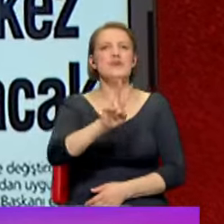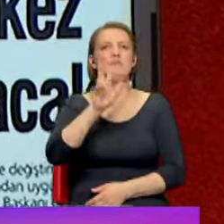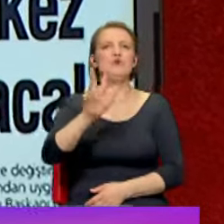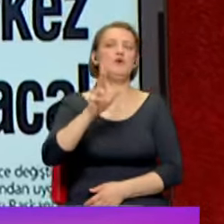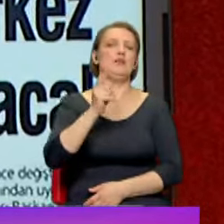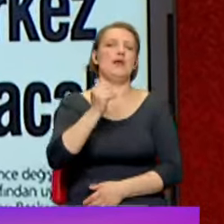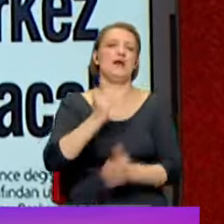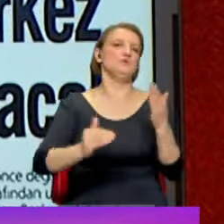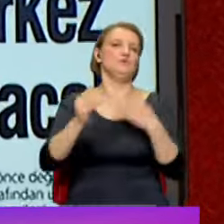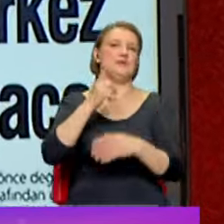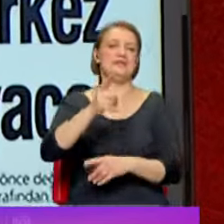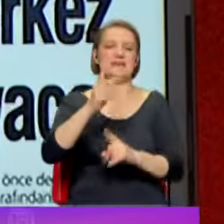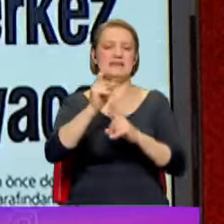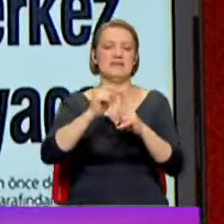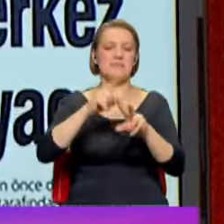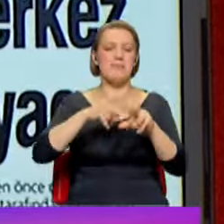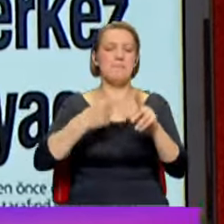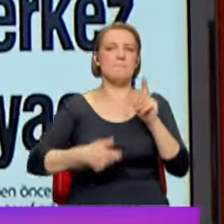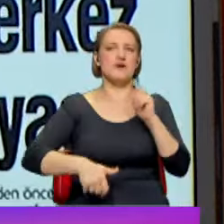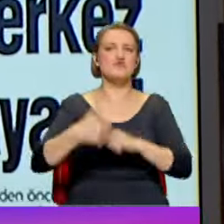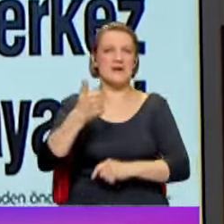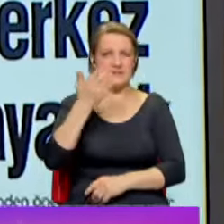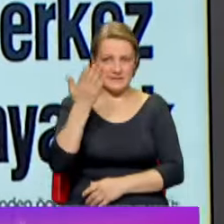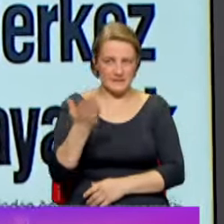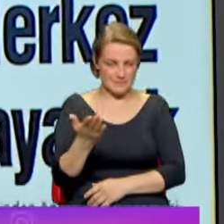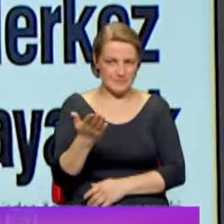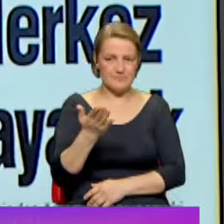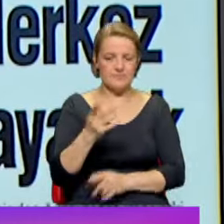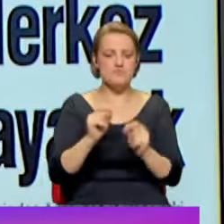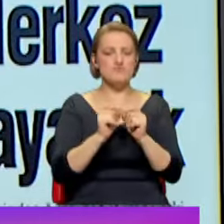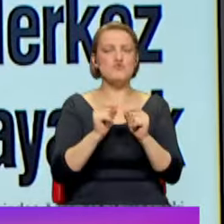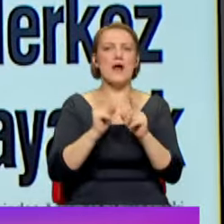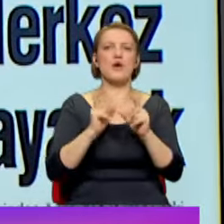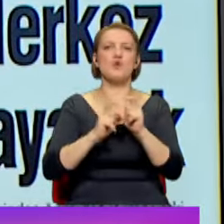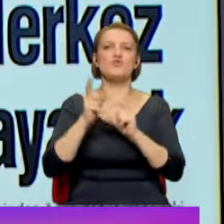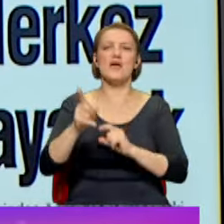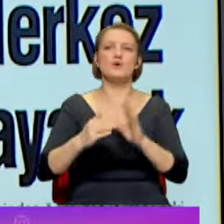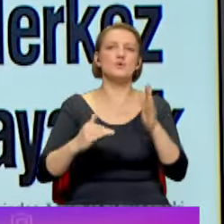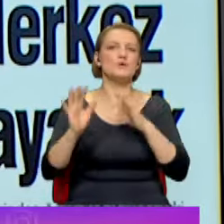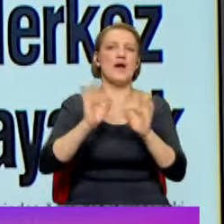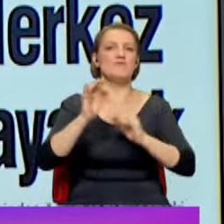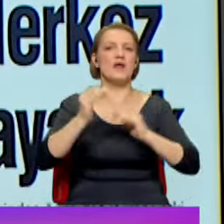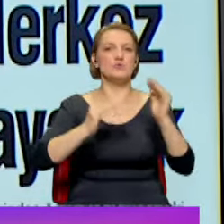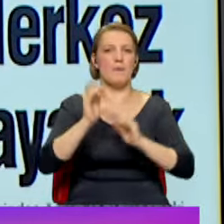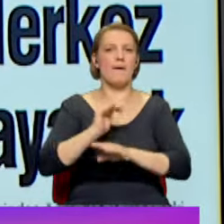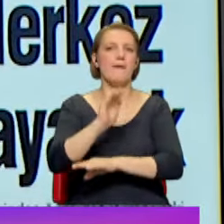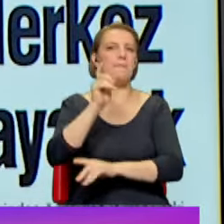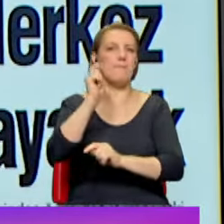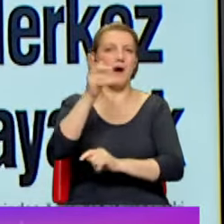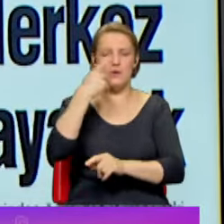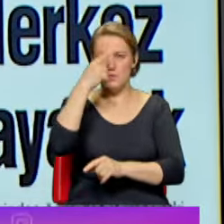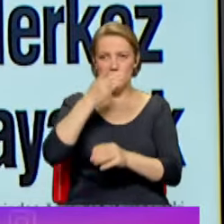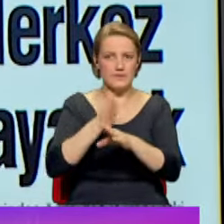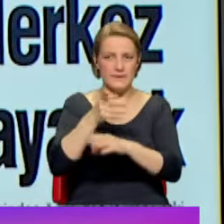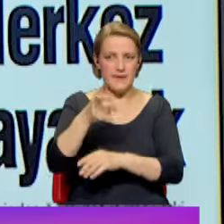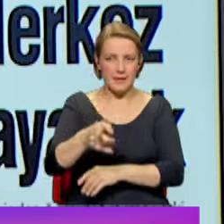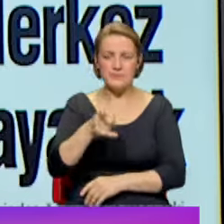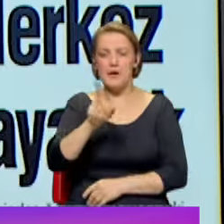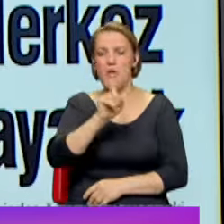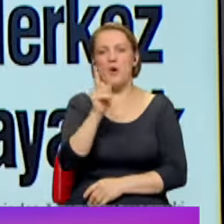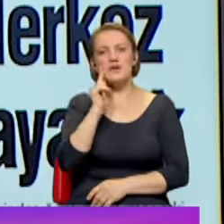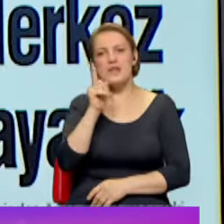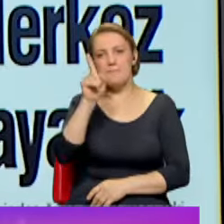61.523 liraya yükseldi. İPA Başkanı, İstanbul Planlama Ajansı Başkanı Buğra Gökçe, yüksek enflasyon ve hayat pahalılığı nedeniyle 10